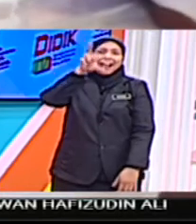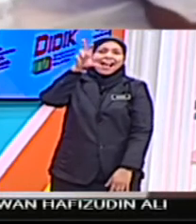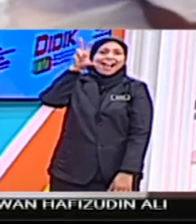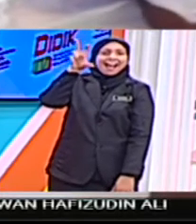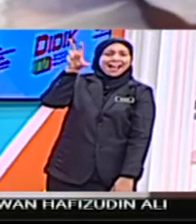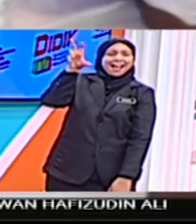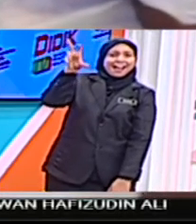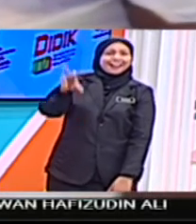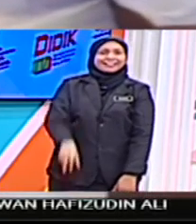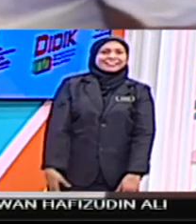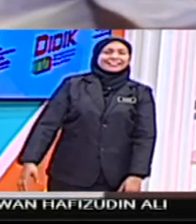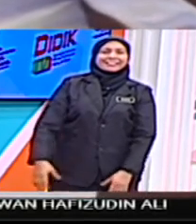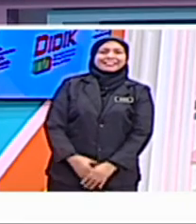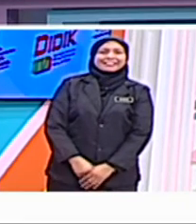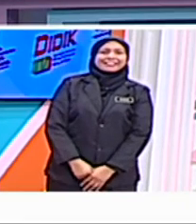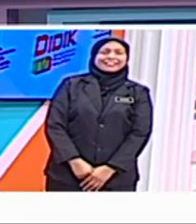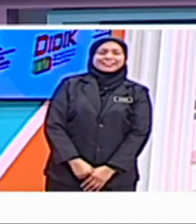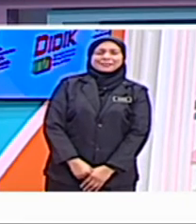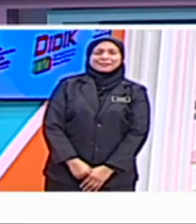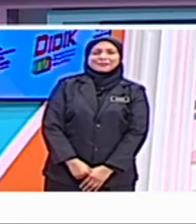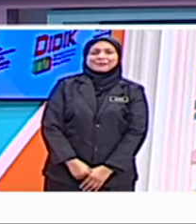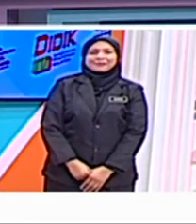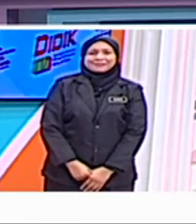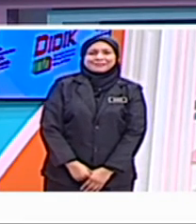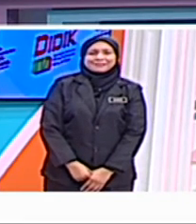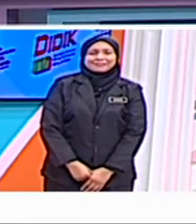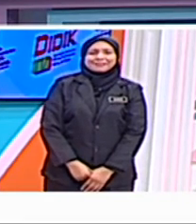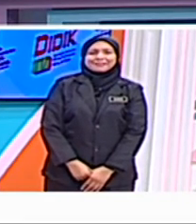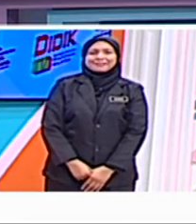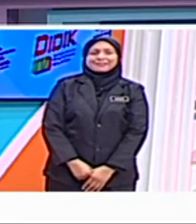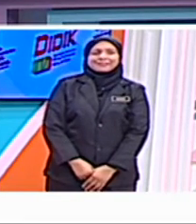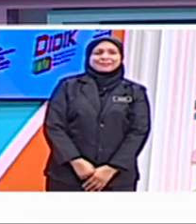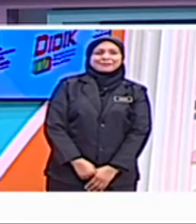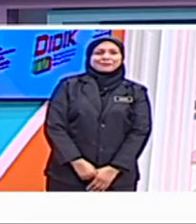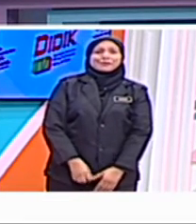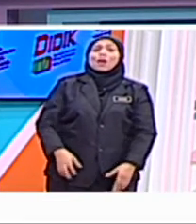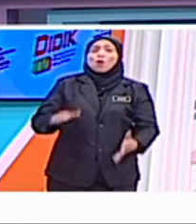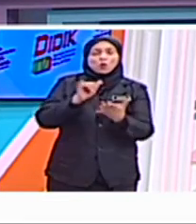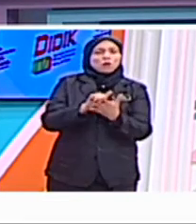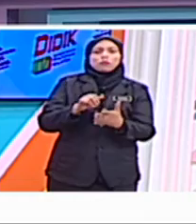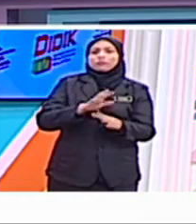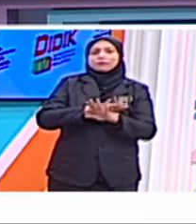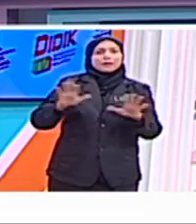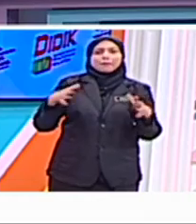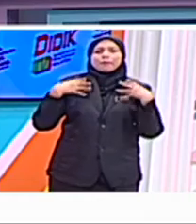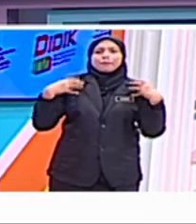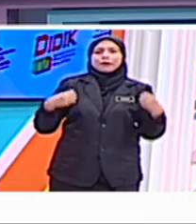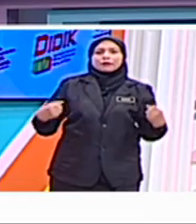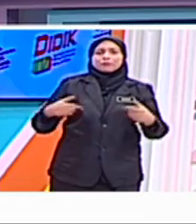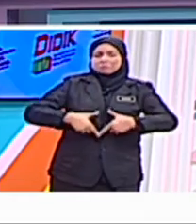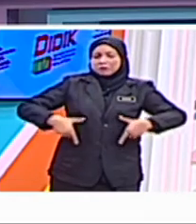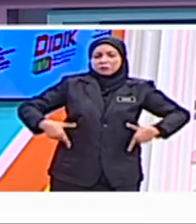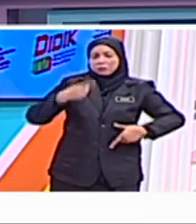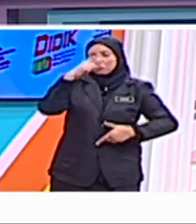Bagus. Ya. Dia sebut dengan kuat dan panjang. Tidak. Jadi orang pun tak berani nak sentuh.